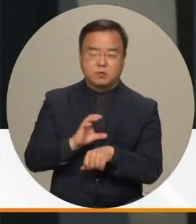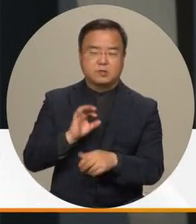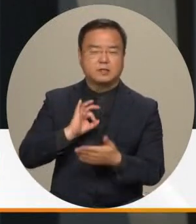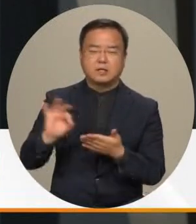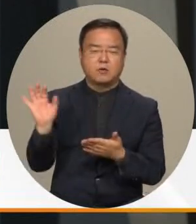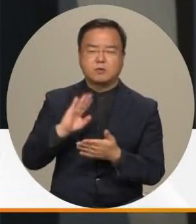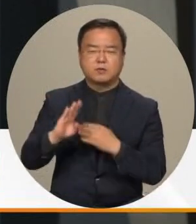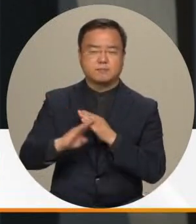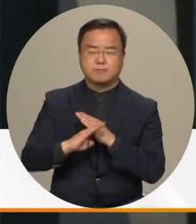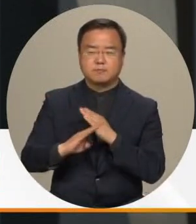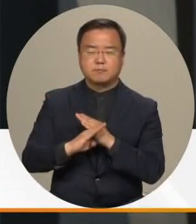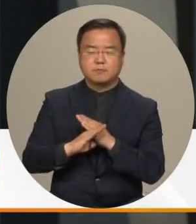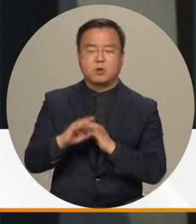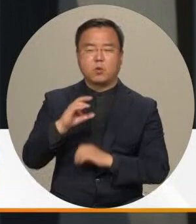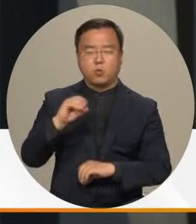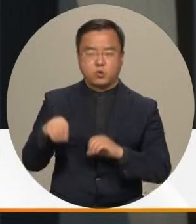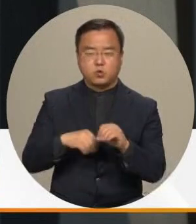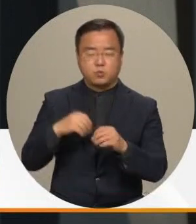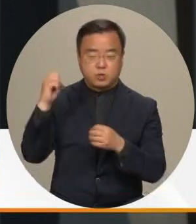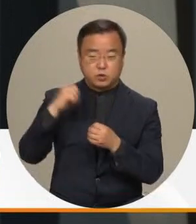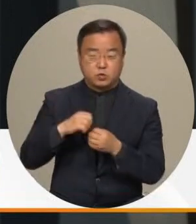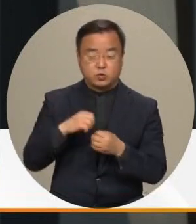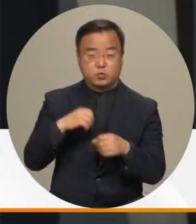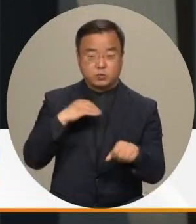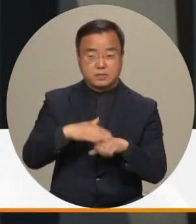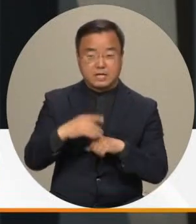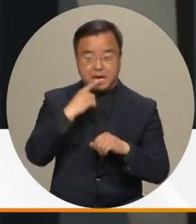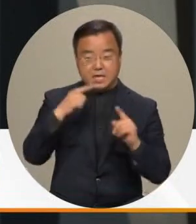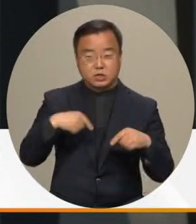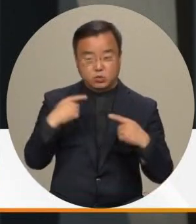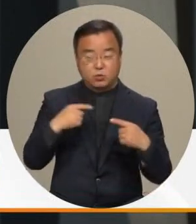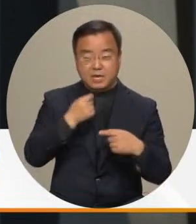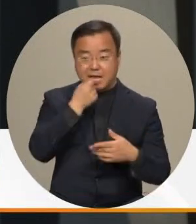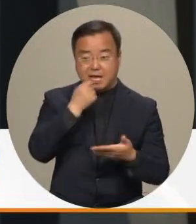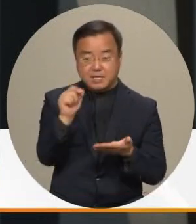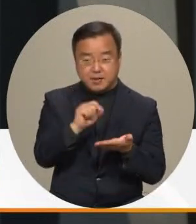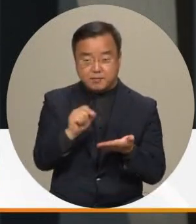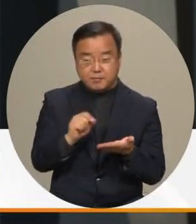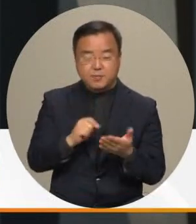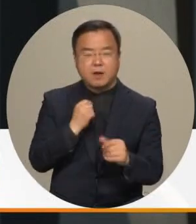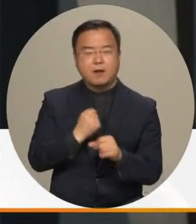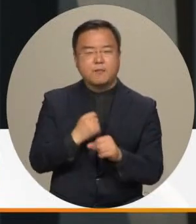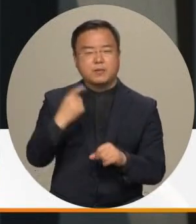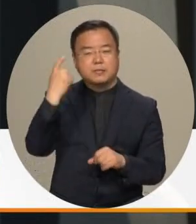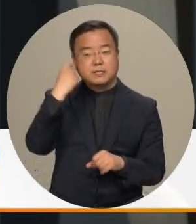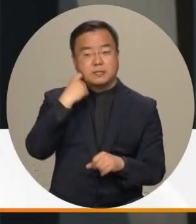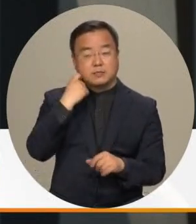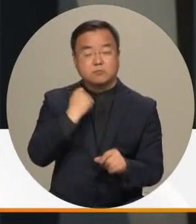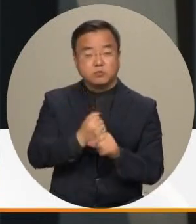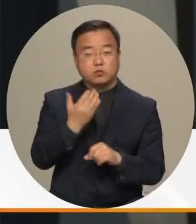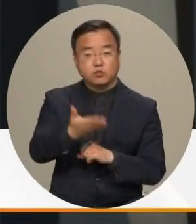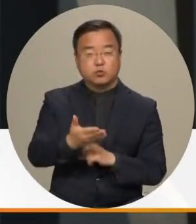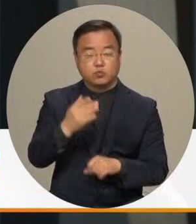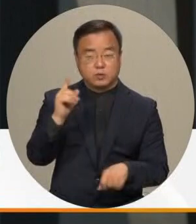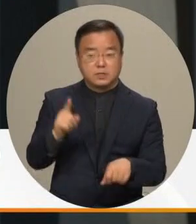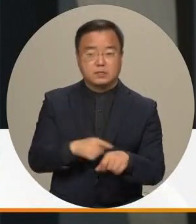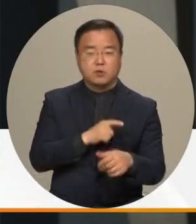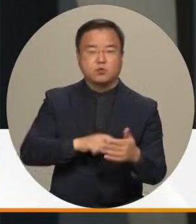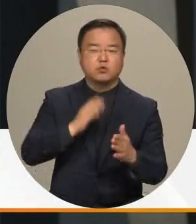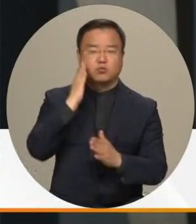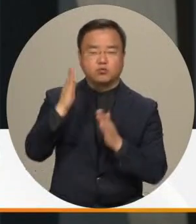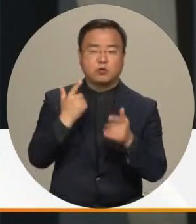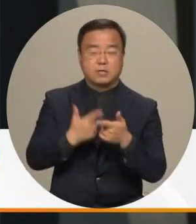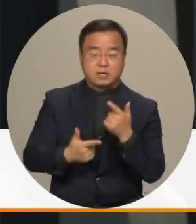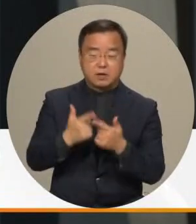않게 하고 오히려 아날로그 방식의 이런 종이나 연필로 쓰는 이런 촉감들을 느끼게 하고 또 자연 속에 풀과